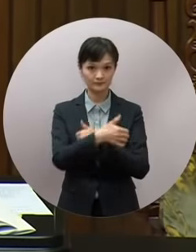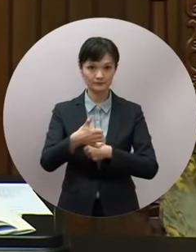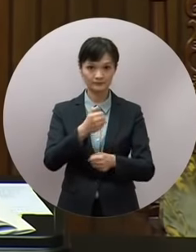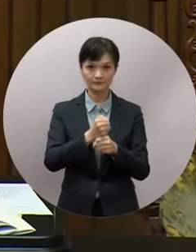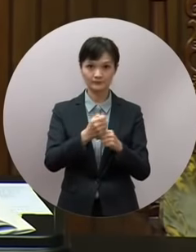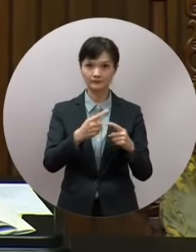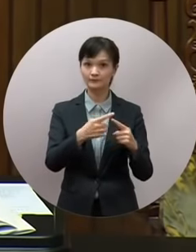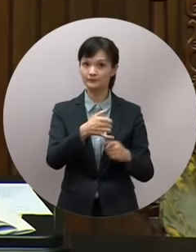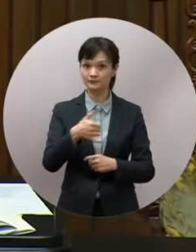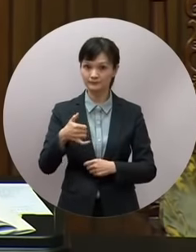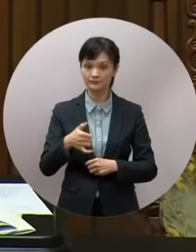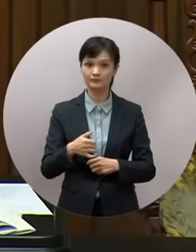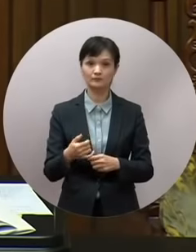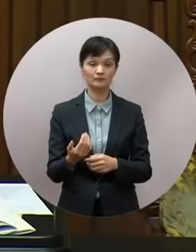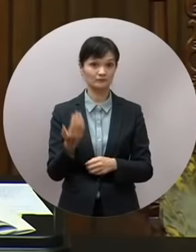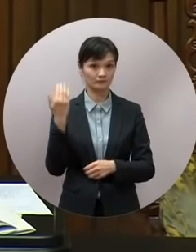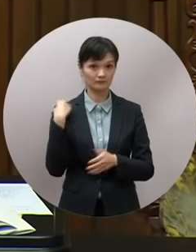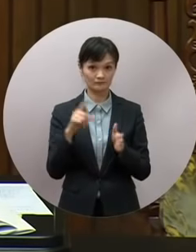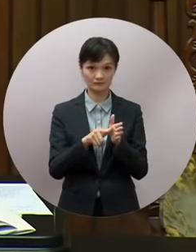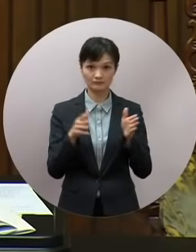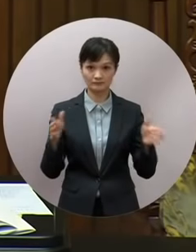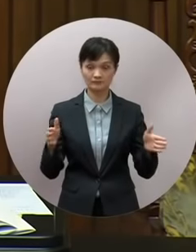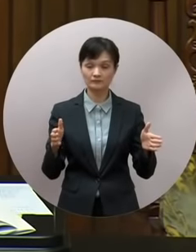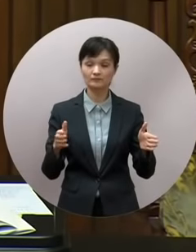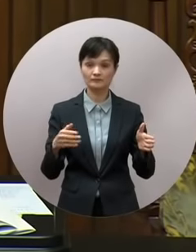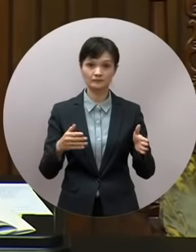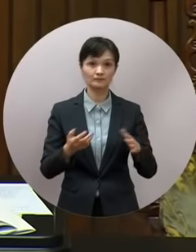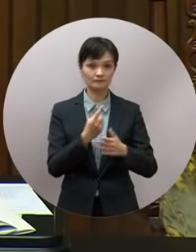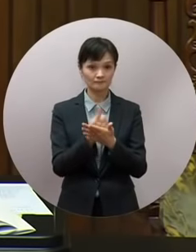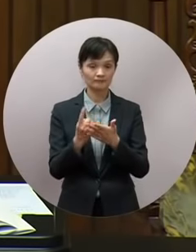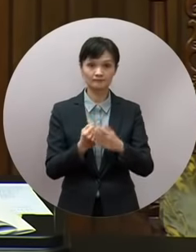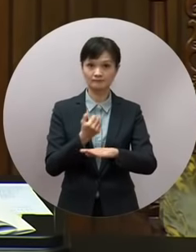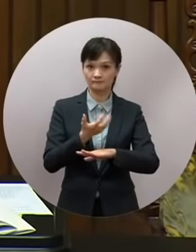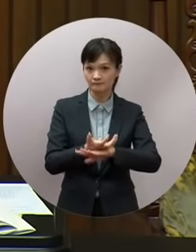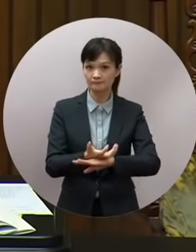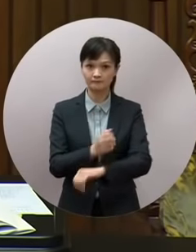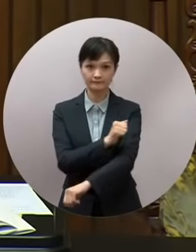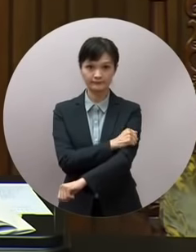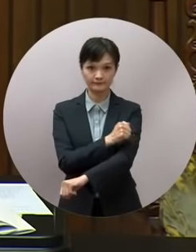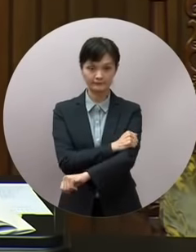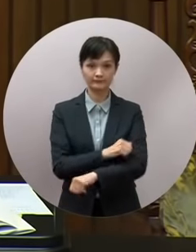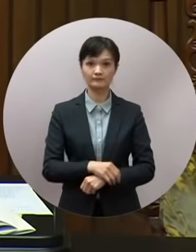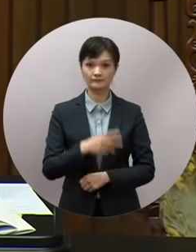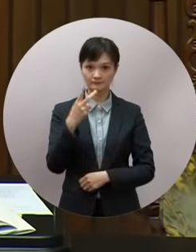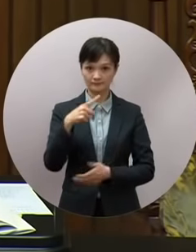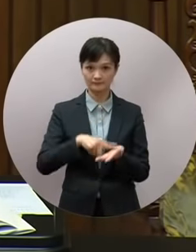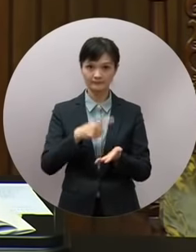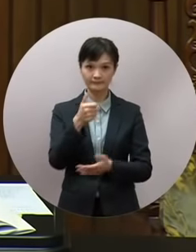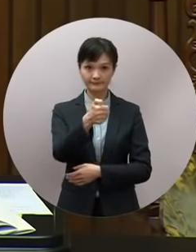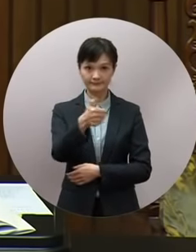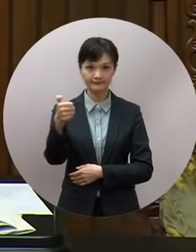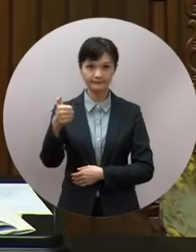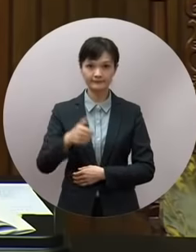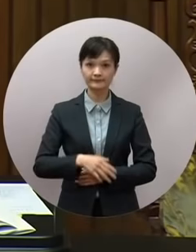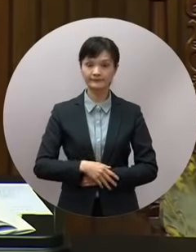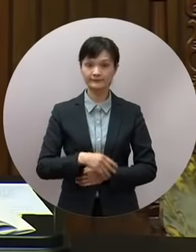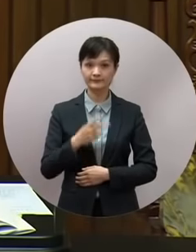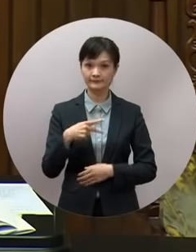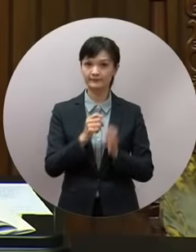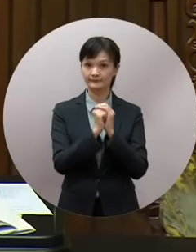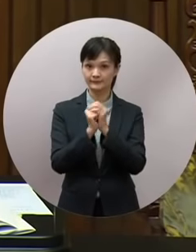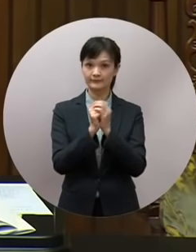仁在过去这一会期所有的努力、辛劳及付出，再次谢谢大家，也祝